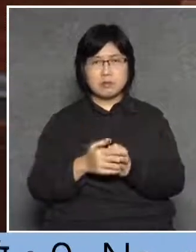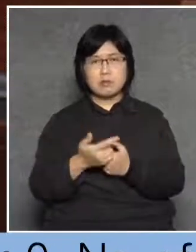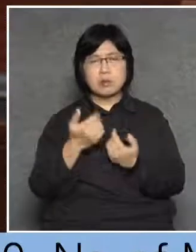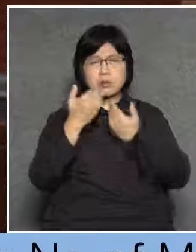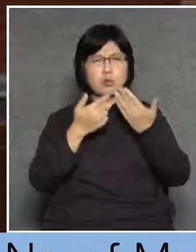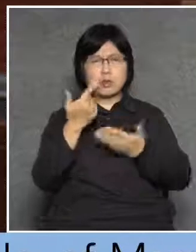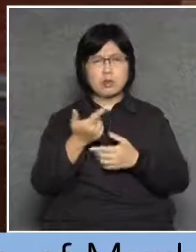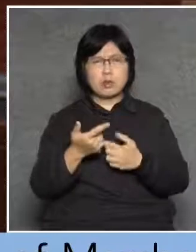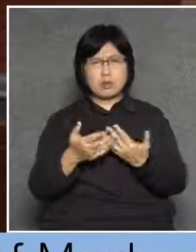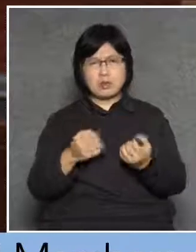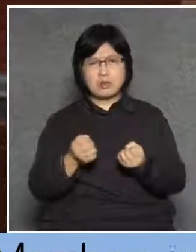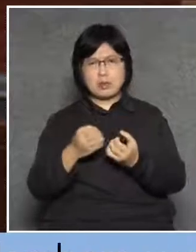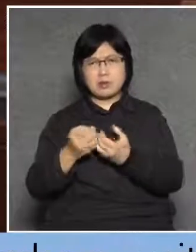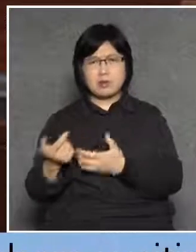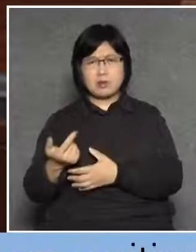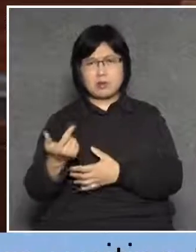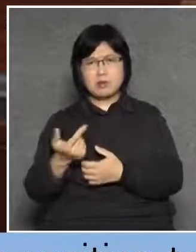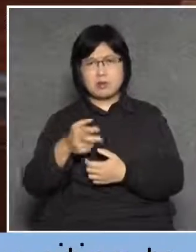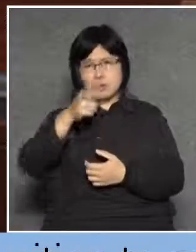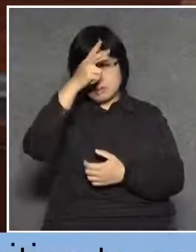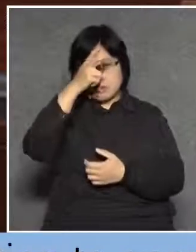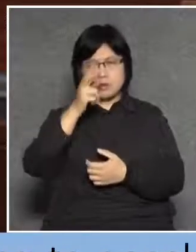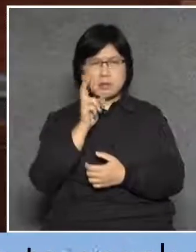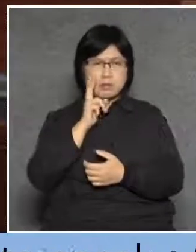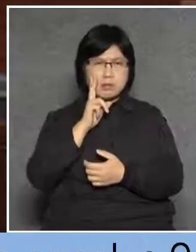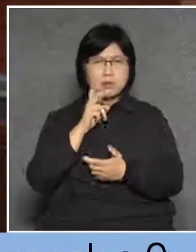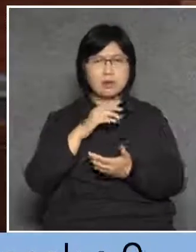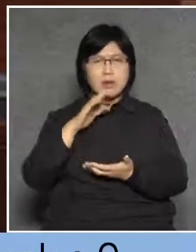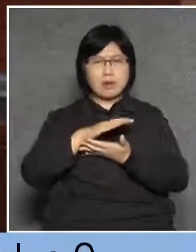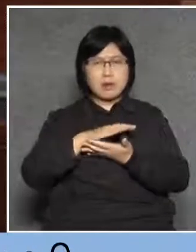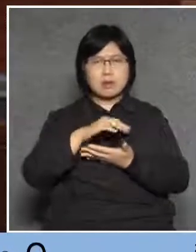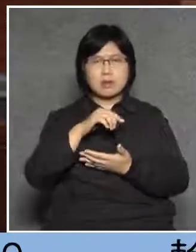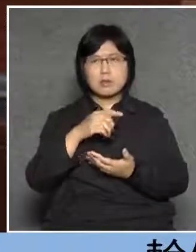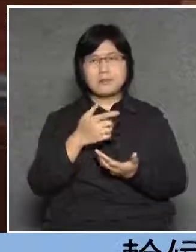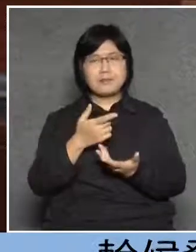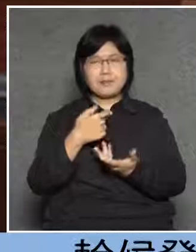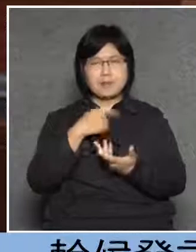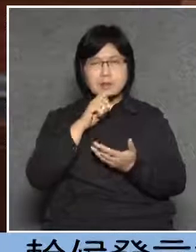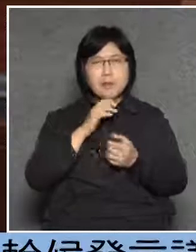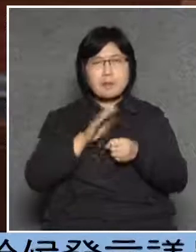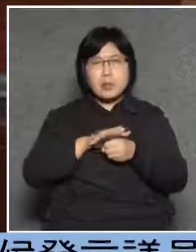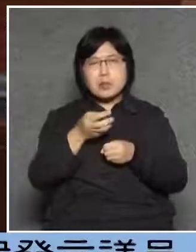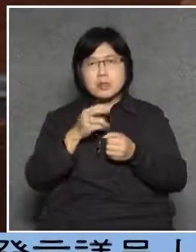很多事态的出现，政府就好像在压力之下要修修补补，